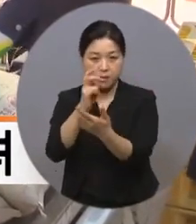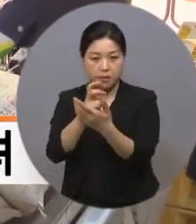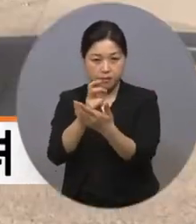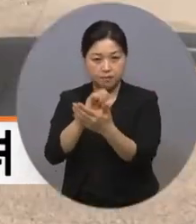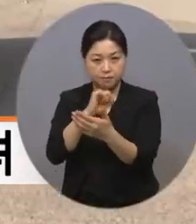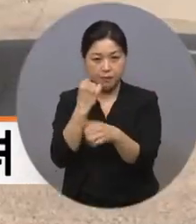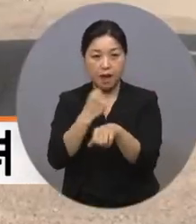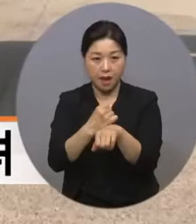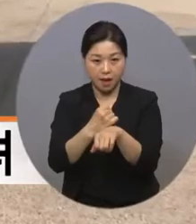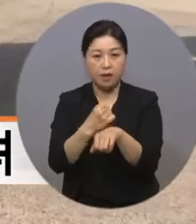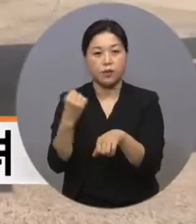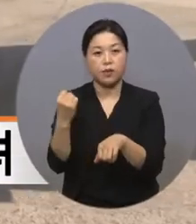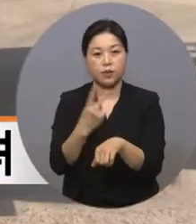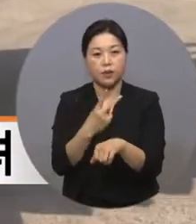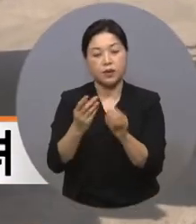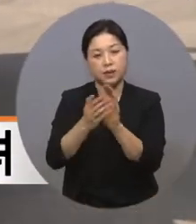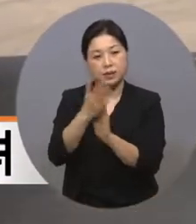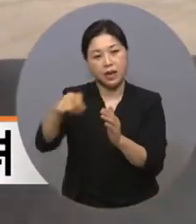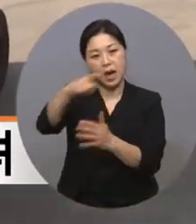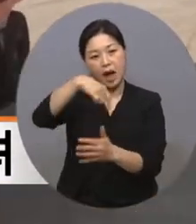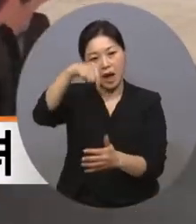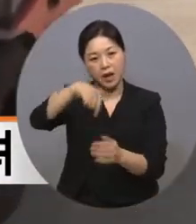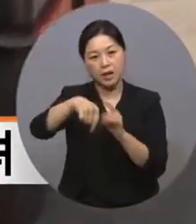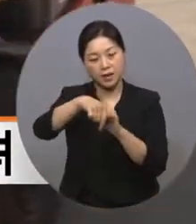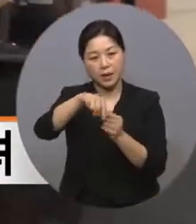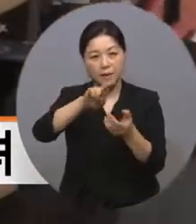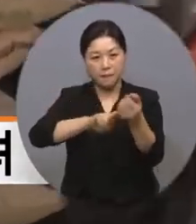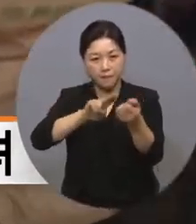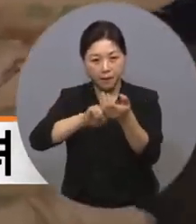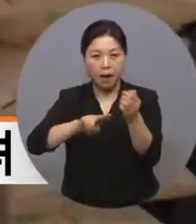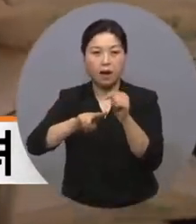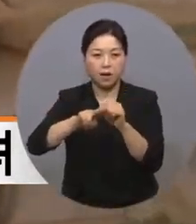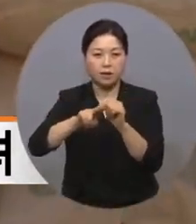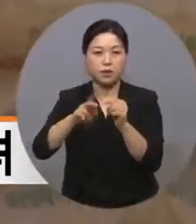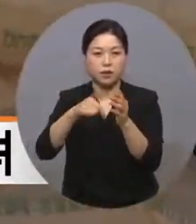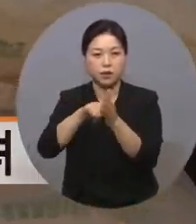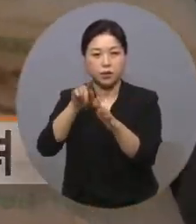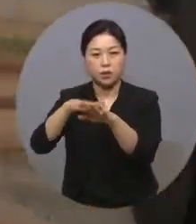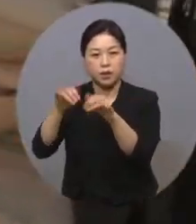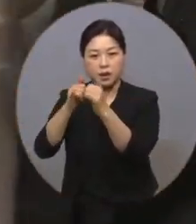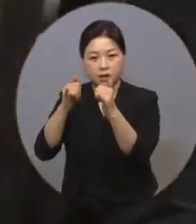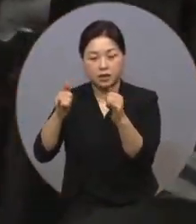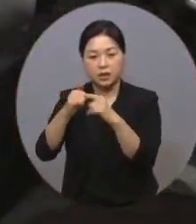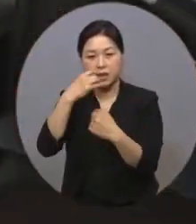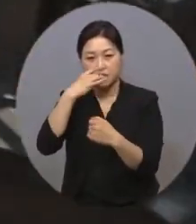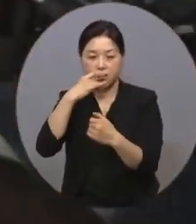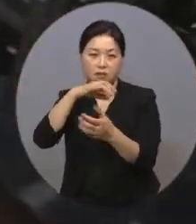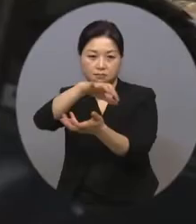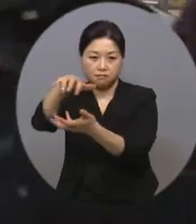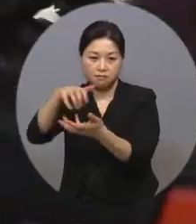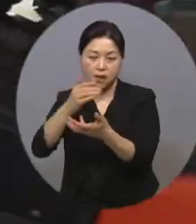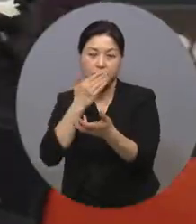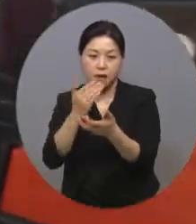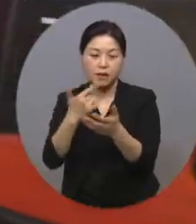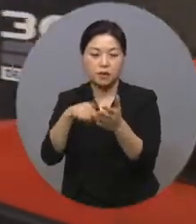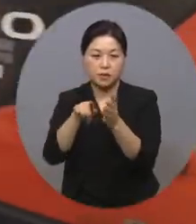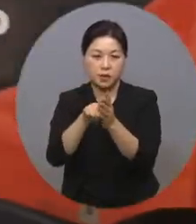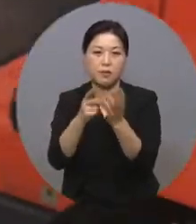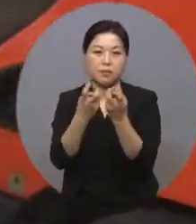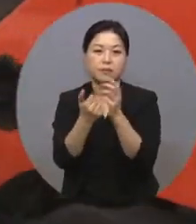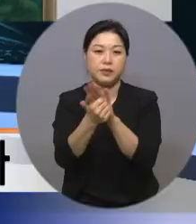철저히 준수하고 시차제 출하 유도로 농업인들이 안전하게 벼를 출하할 수 있도록 진행할 방침입니다.